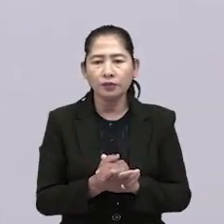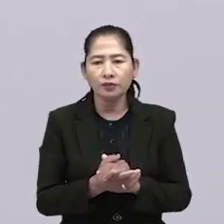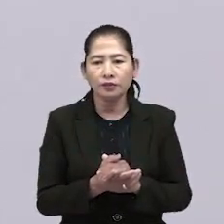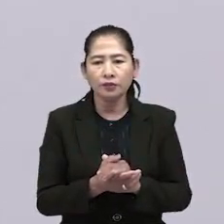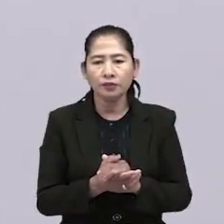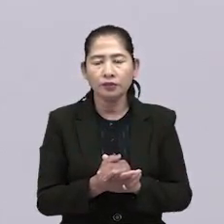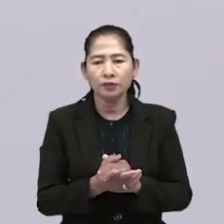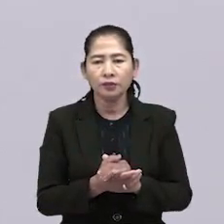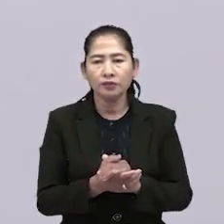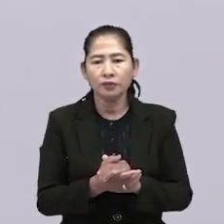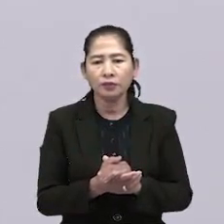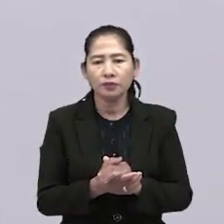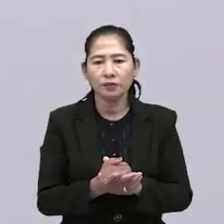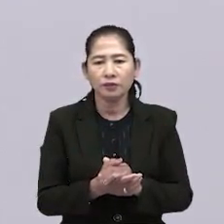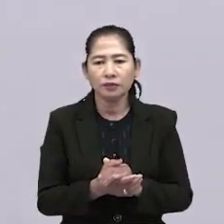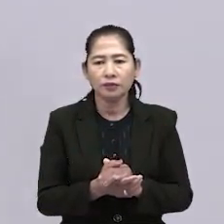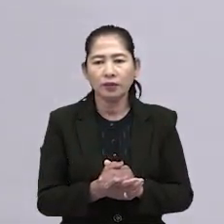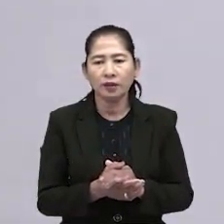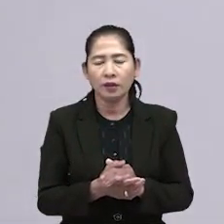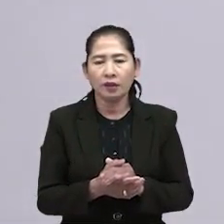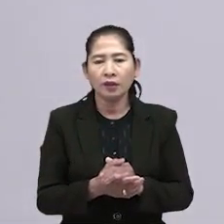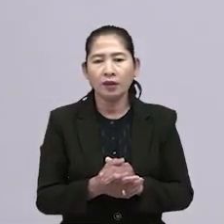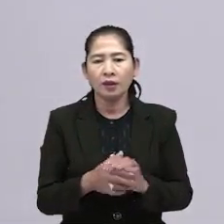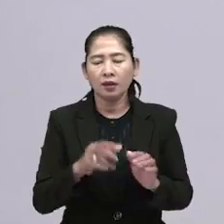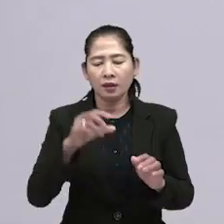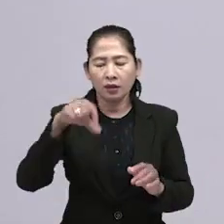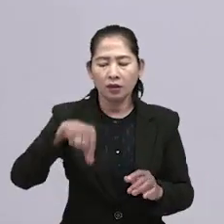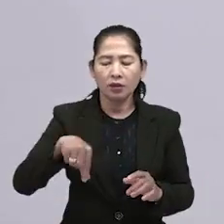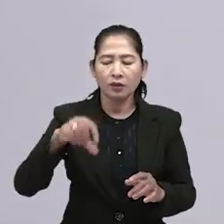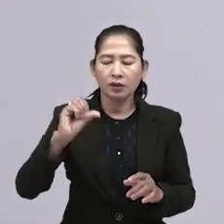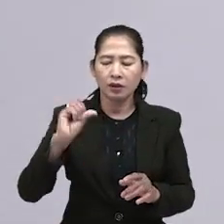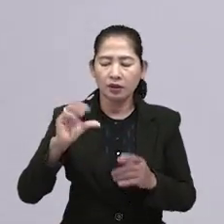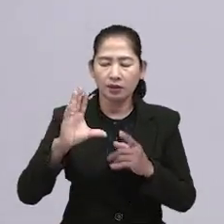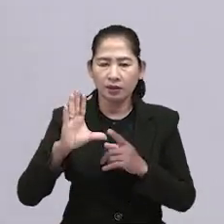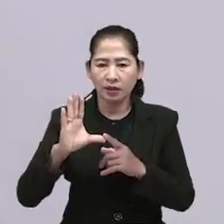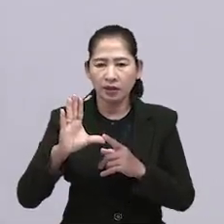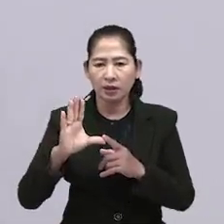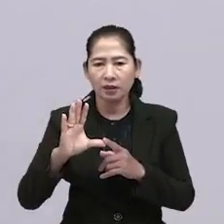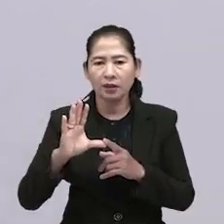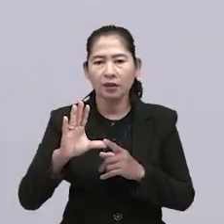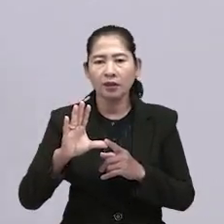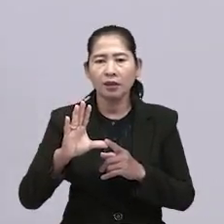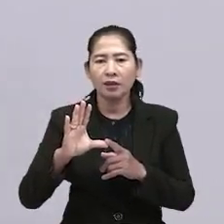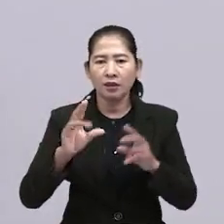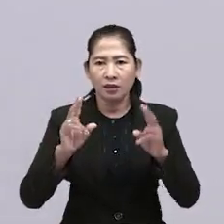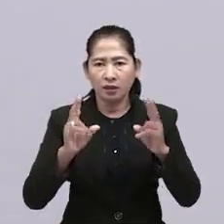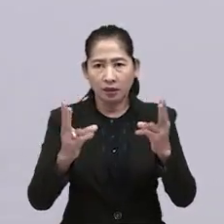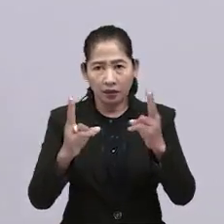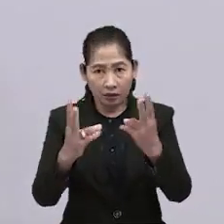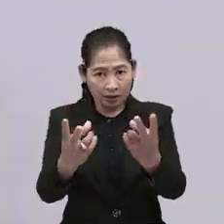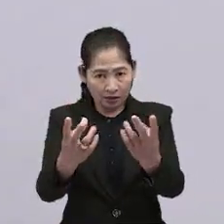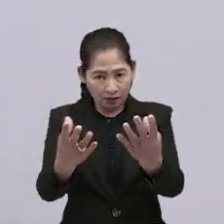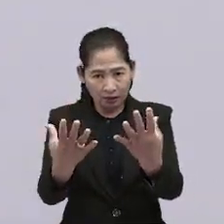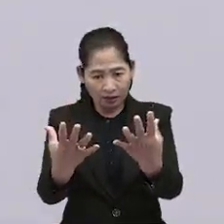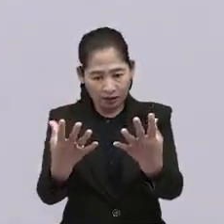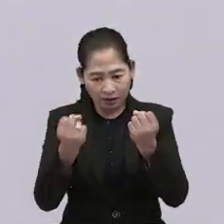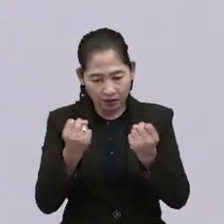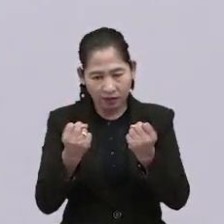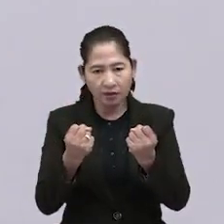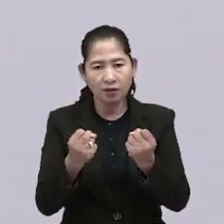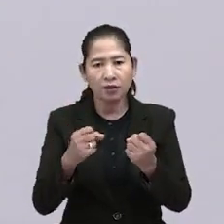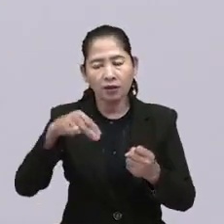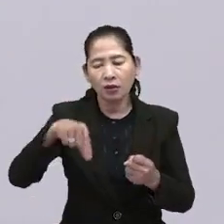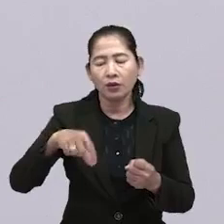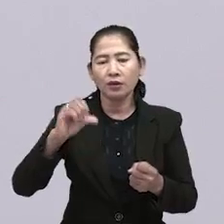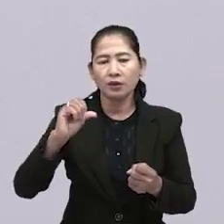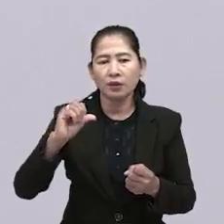កូនគូចឹងតែម្ដងដើម្បីងាយស្រួលកូនតោះទីកូនពាកខ្លាមែនសត្វខ្លាណាខ្លាគឺហានខ្លាគណៈយើងសរសេរកចង្លោ